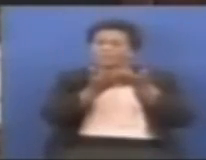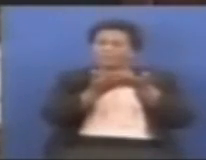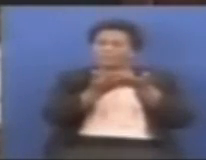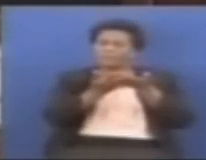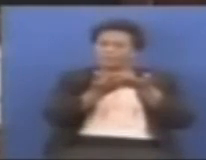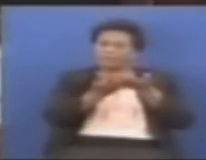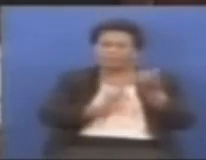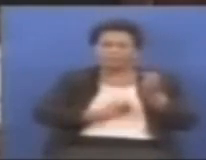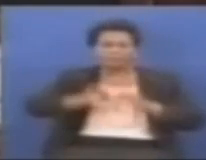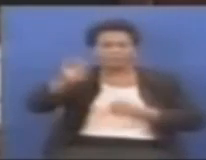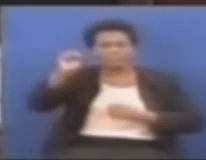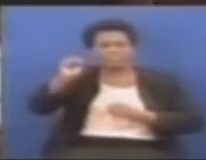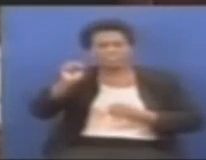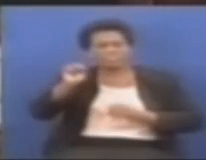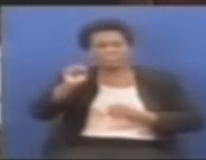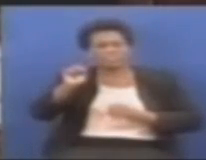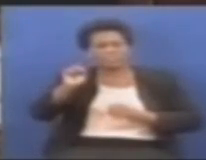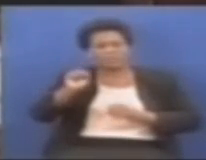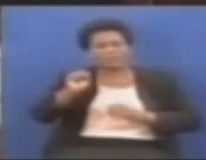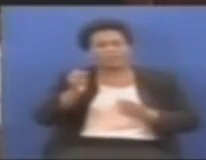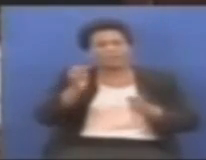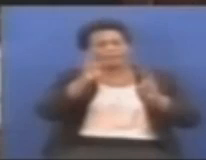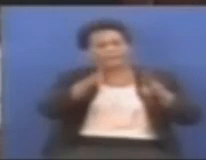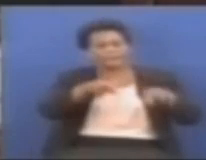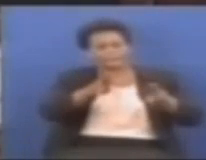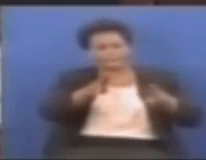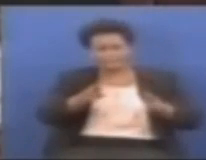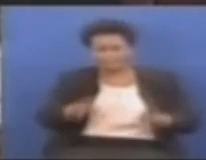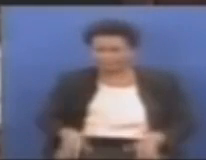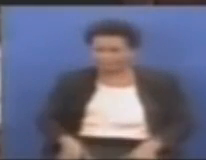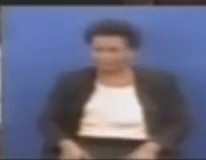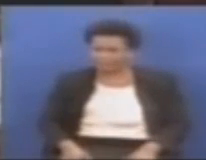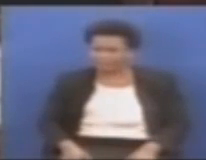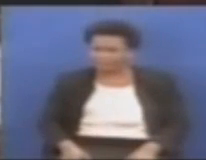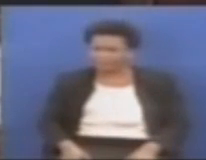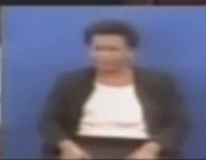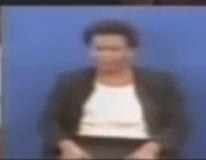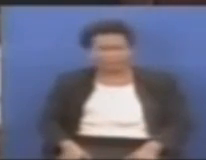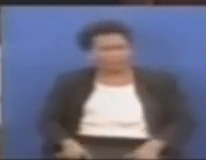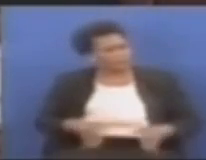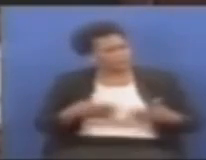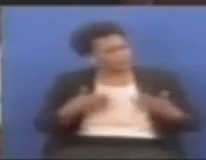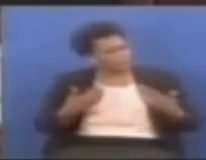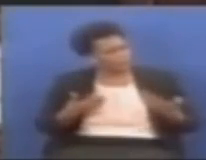nashukuru Mheshimiwa Naibu Waziri kwa kujibu swali langu vizuri kabisa.